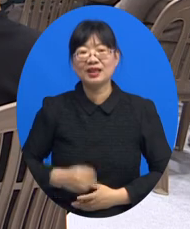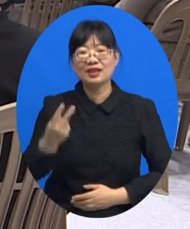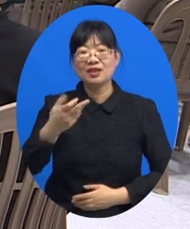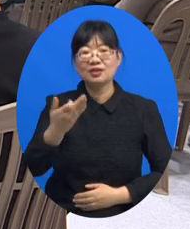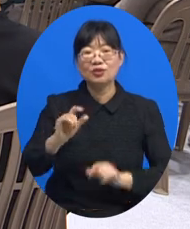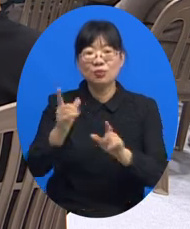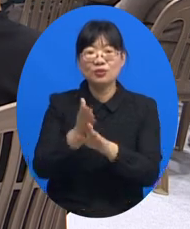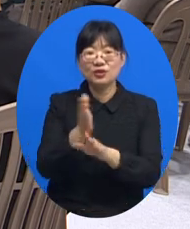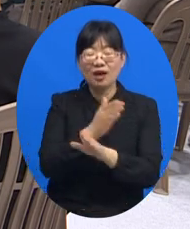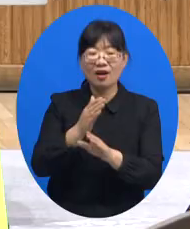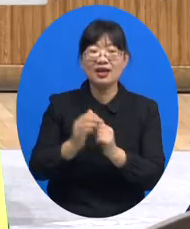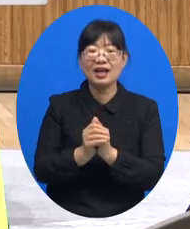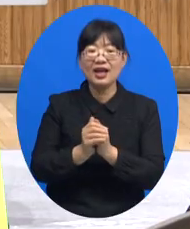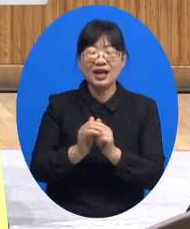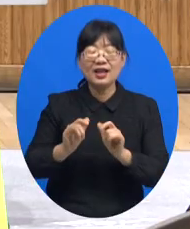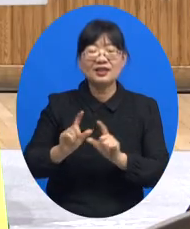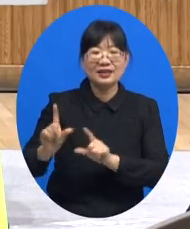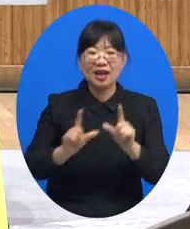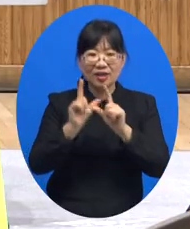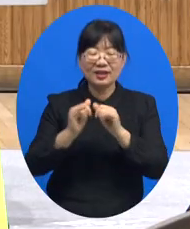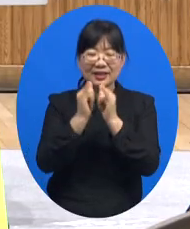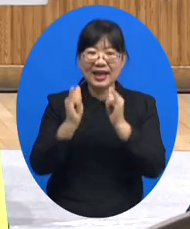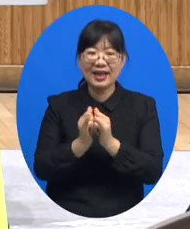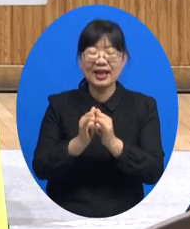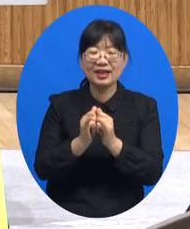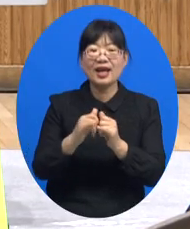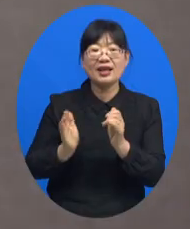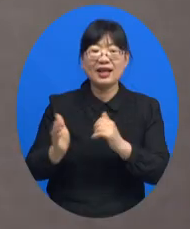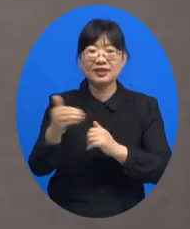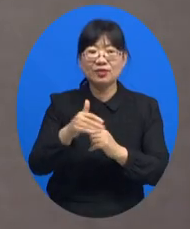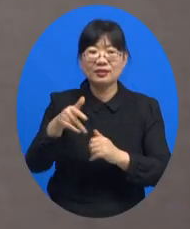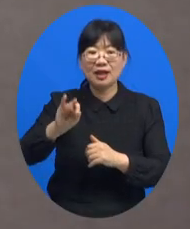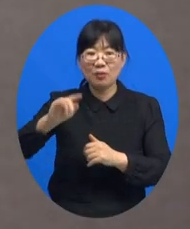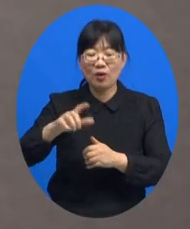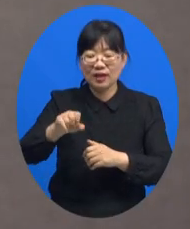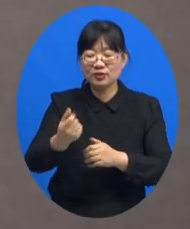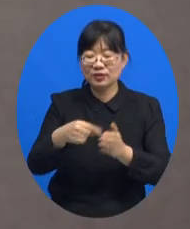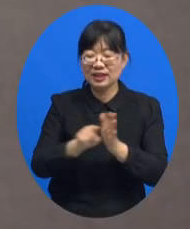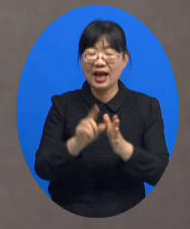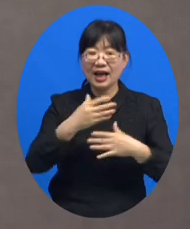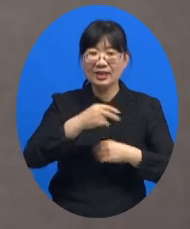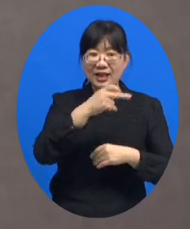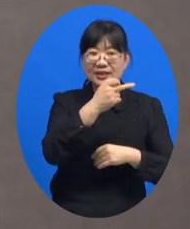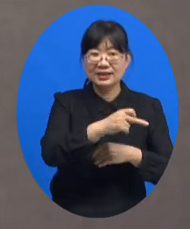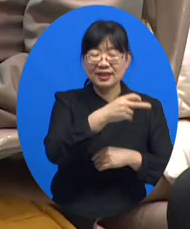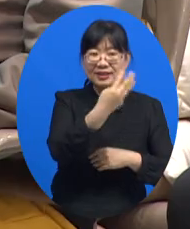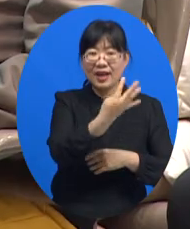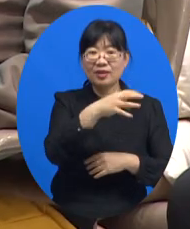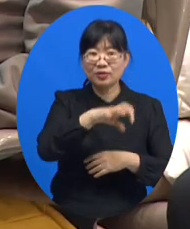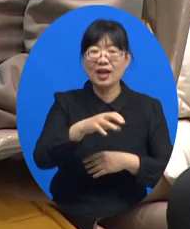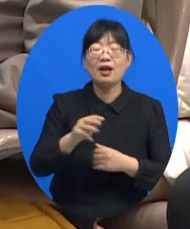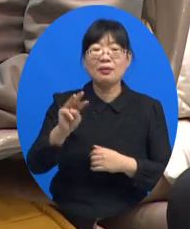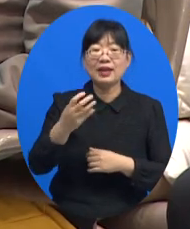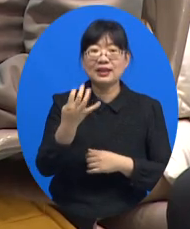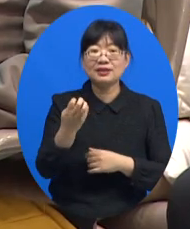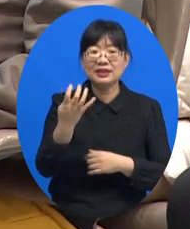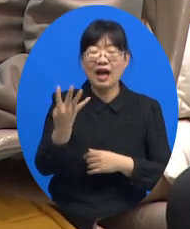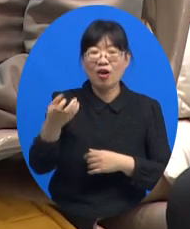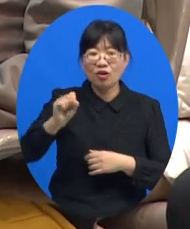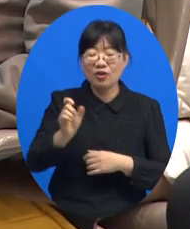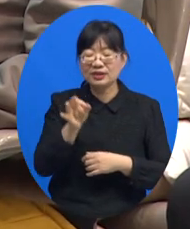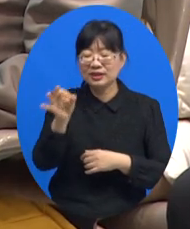경도는 2019년부터 생활사회에 간접자본 확충을 위해 안산시 내곳에 834억원을 지원 내년엔 원곡동